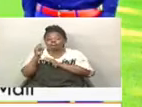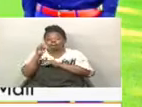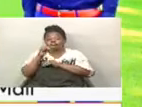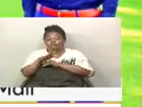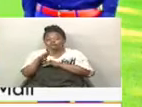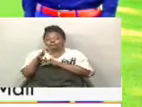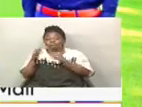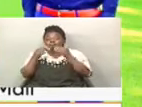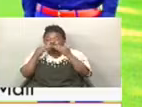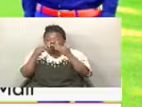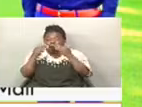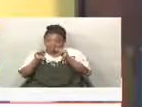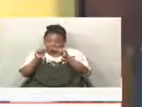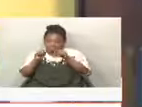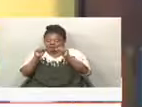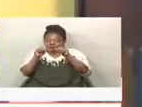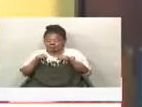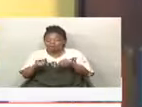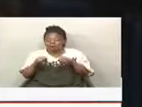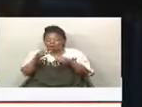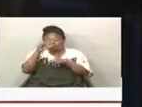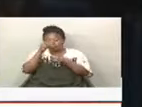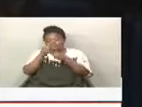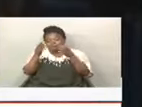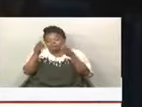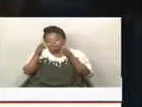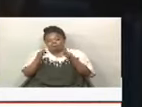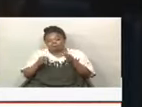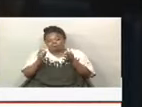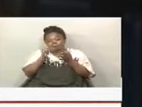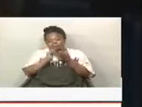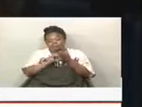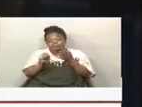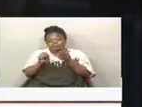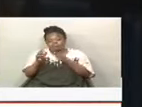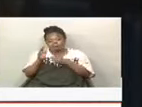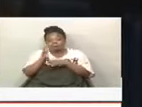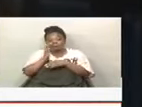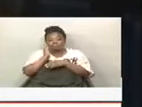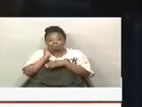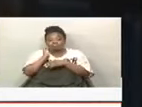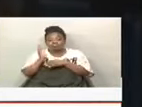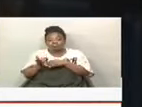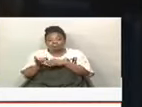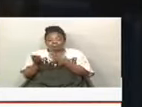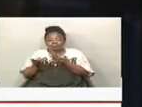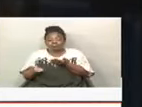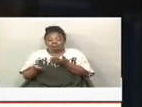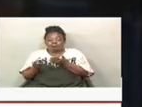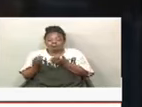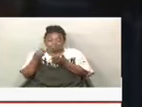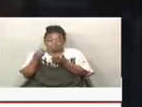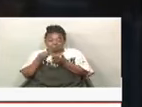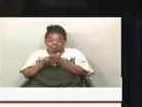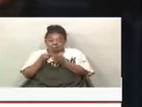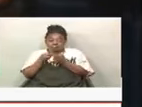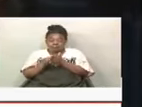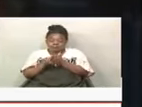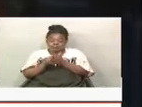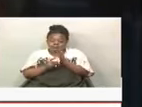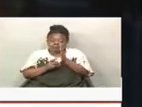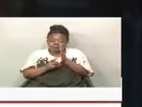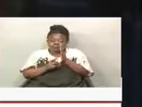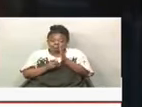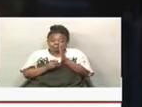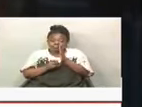ddala webale kumeka ebintu bingi nnyo twakawandisa ne mu luzungu money grows on trees n'olwekyo atasobola kusoma